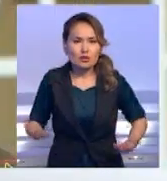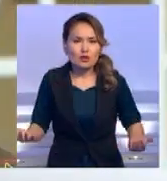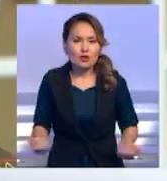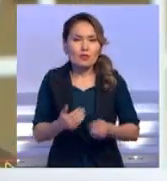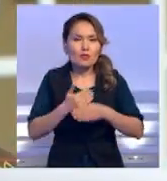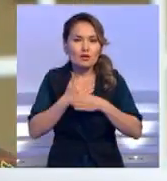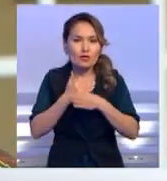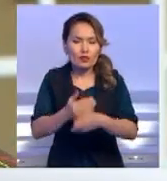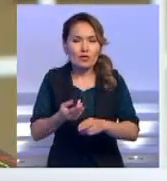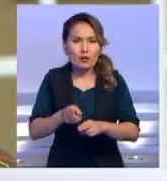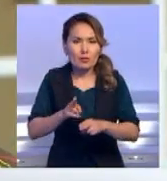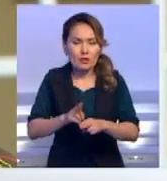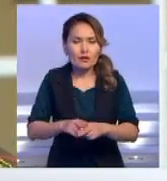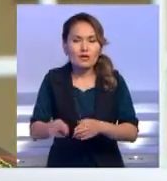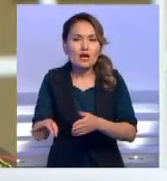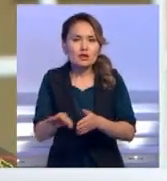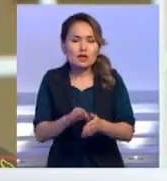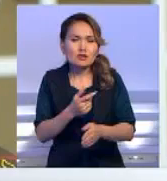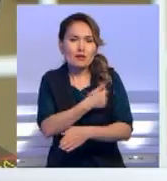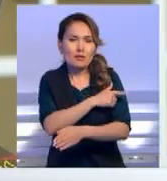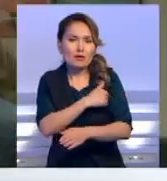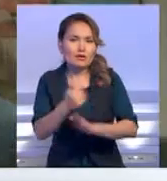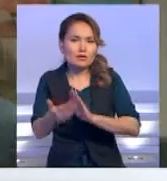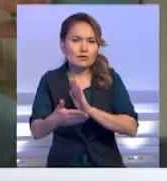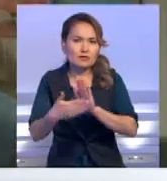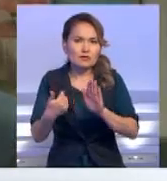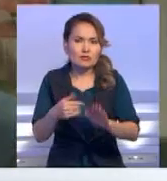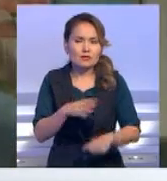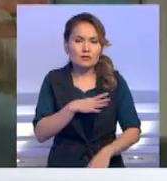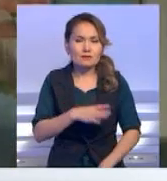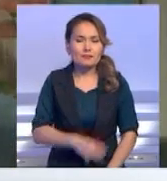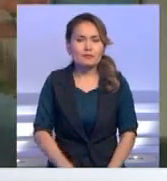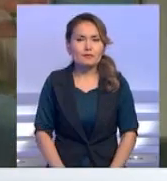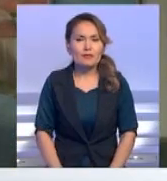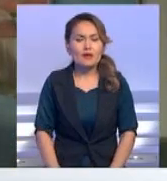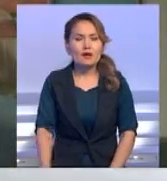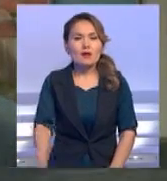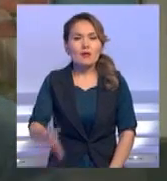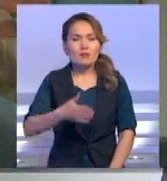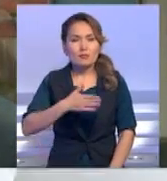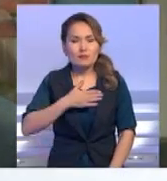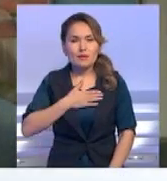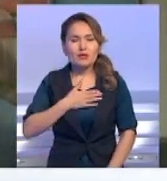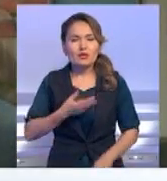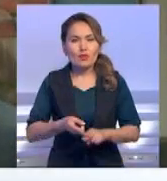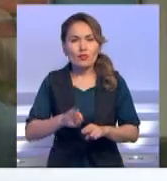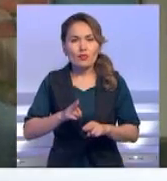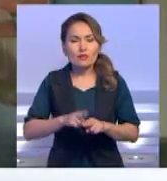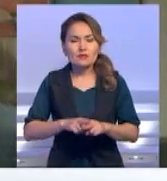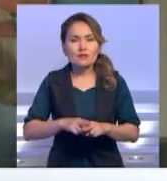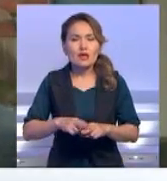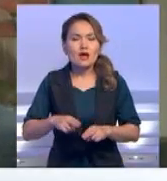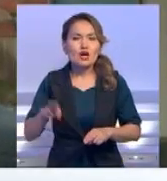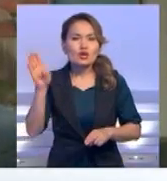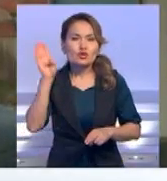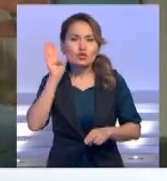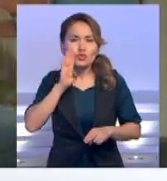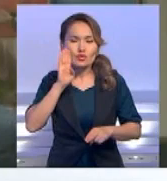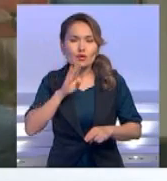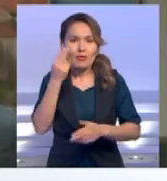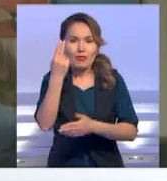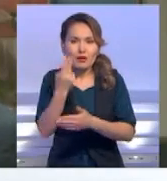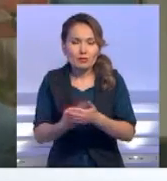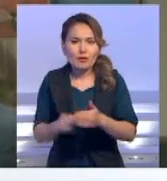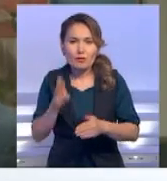алғаш көмек көрсетіп жедел жәрдем дәрігеріне тапсырады. Жағаға алып шыққан кезімде сол аурушы айтқан еді ғой.